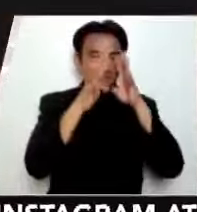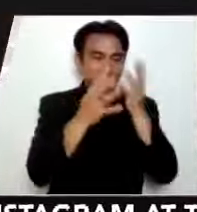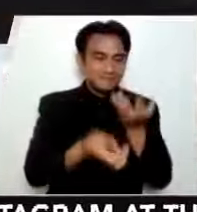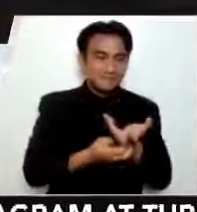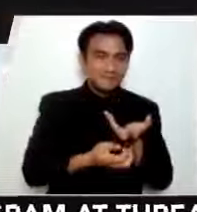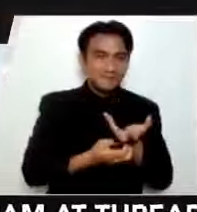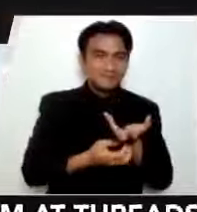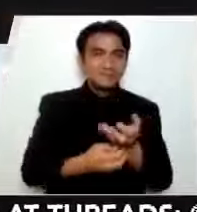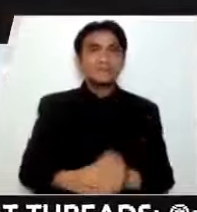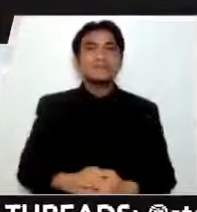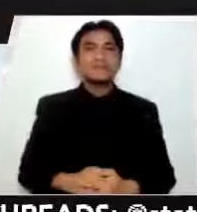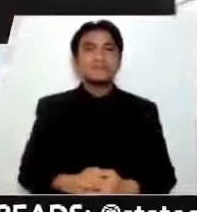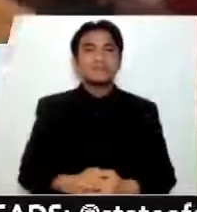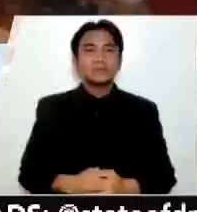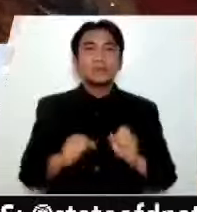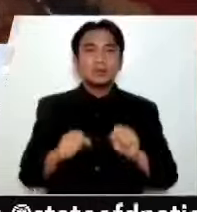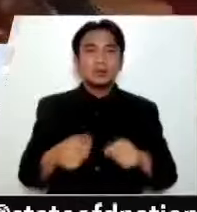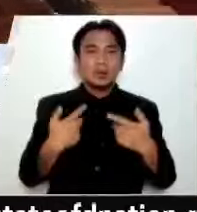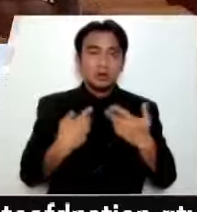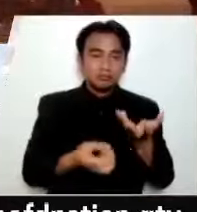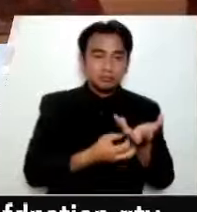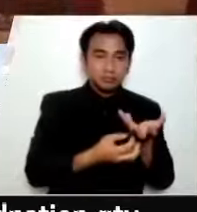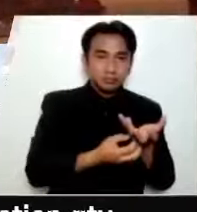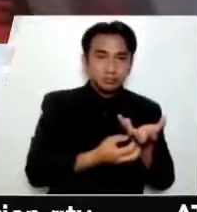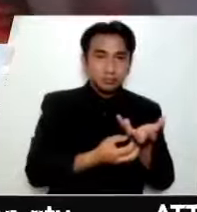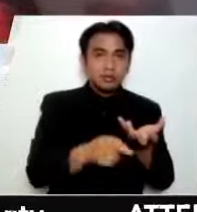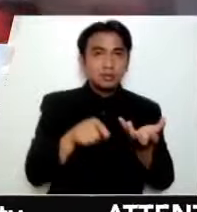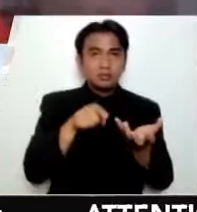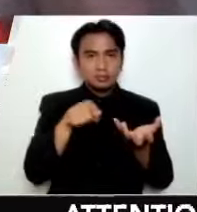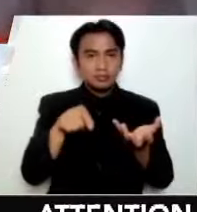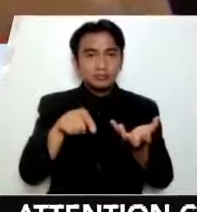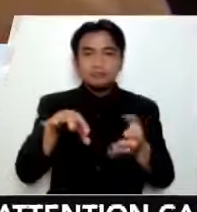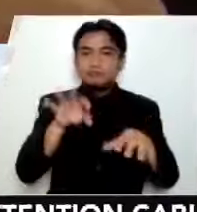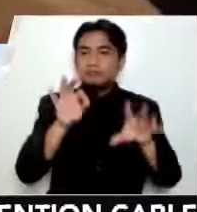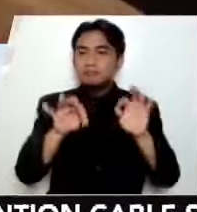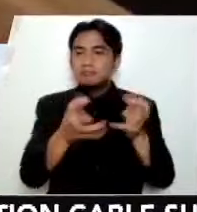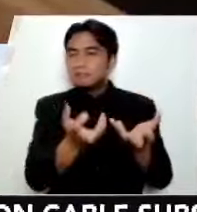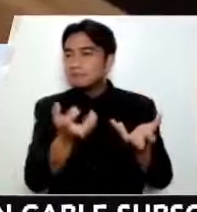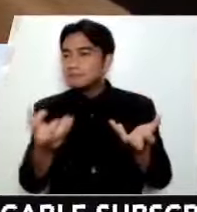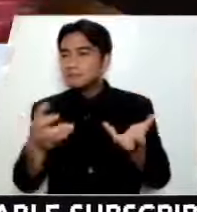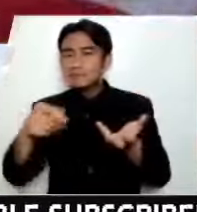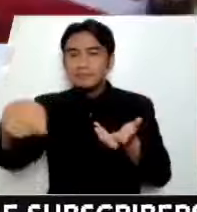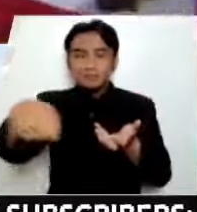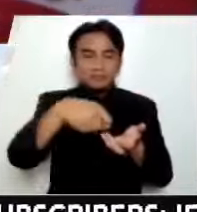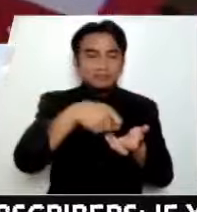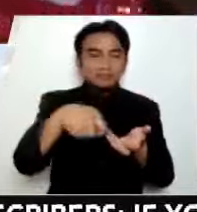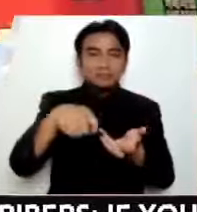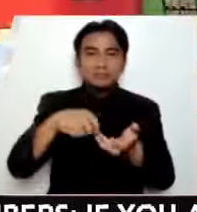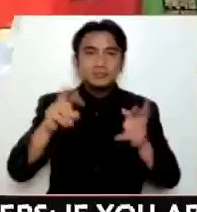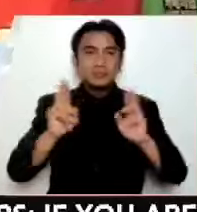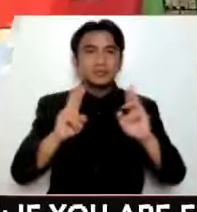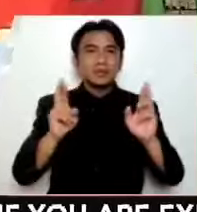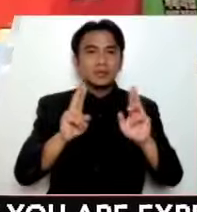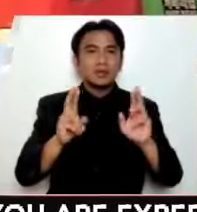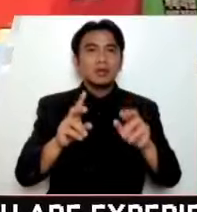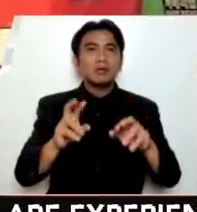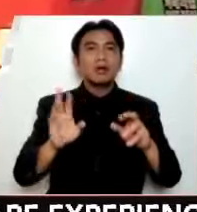Kuha ng tray, lutuan, mamimili ng ramen at toppings at punta na sa cooking station.